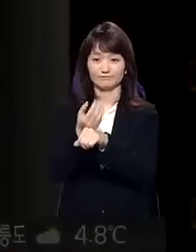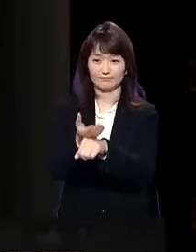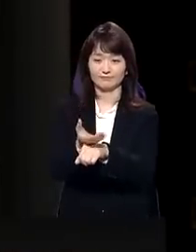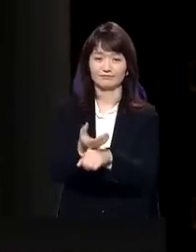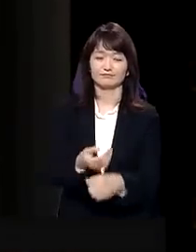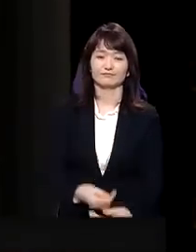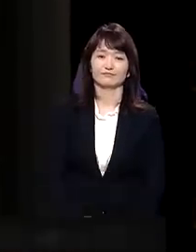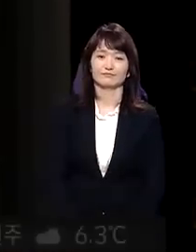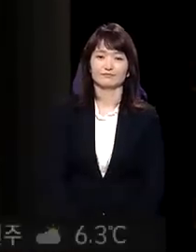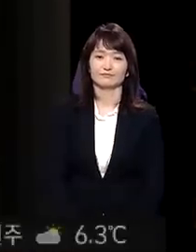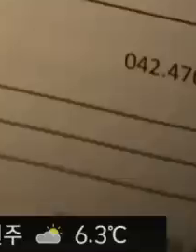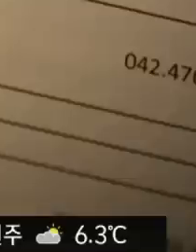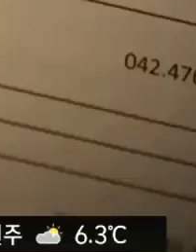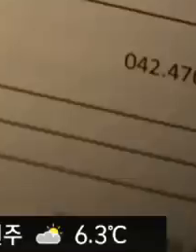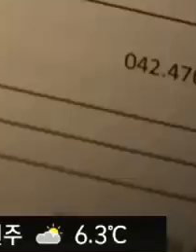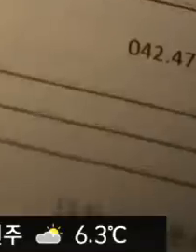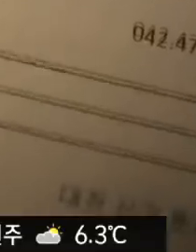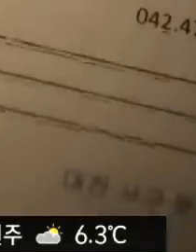이어갑니다.